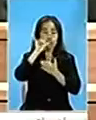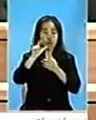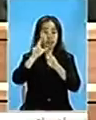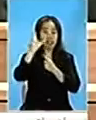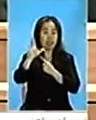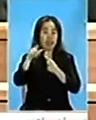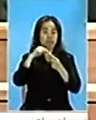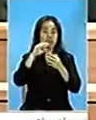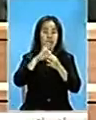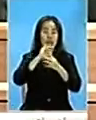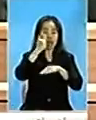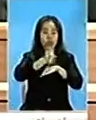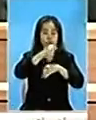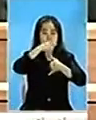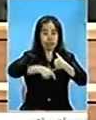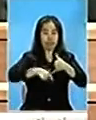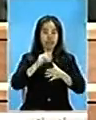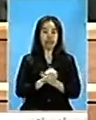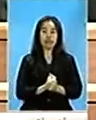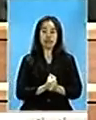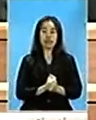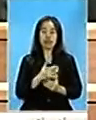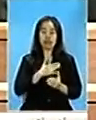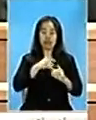ของผู้นำและนักการเมืองอันนี้ผมจะ